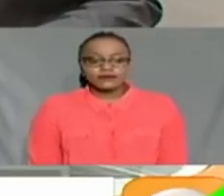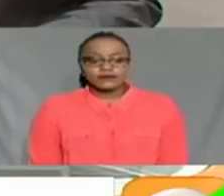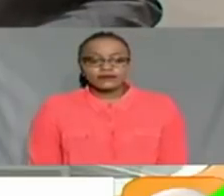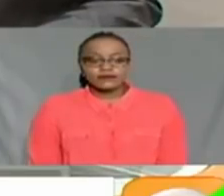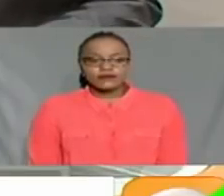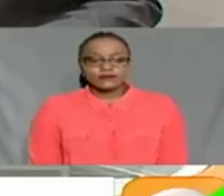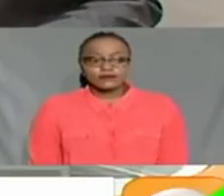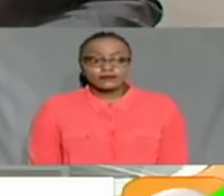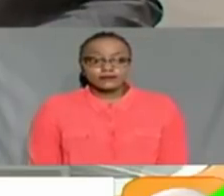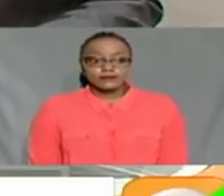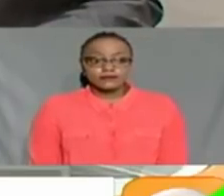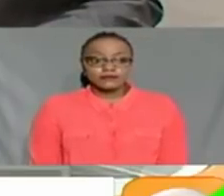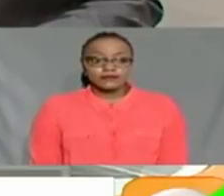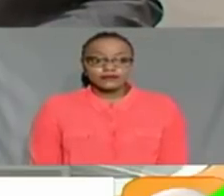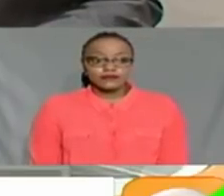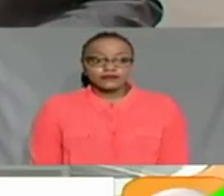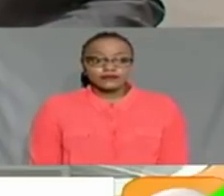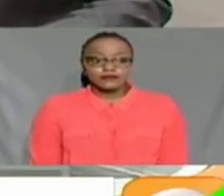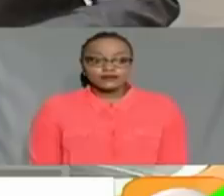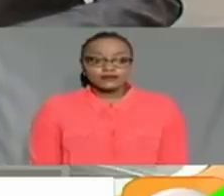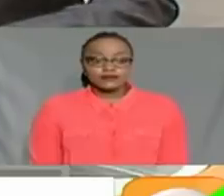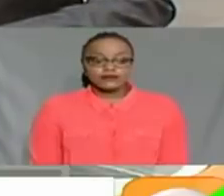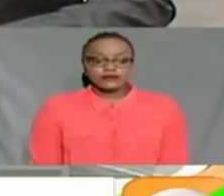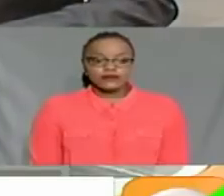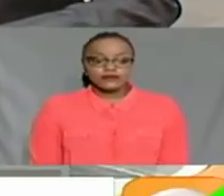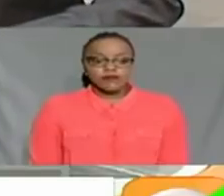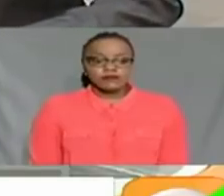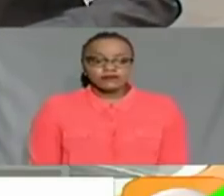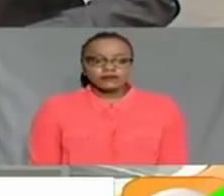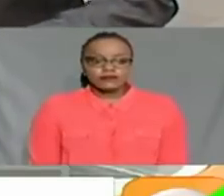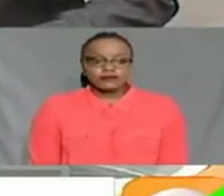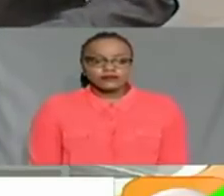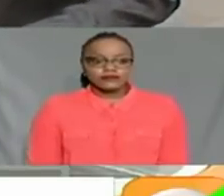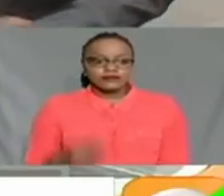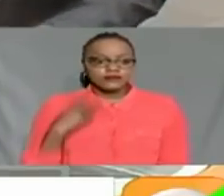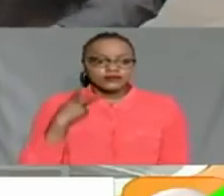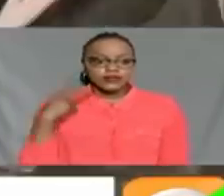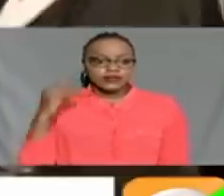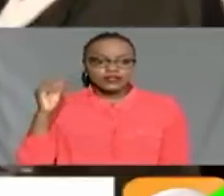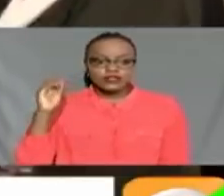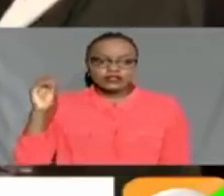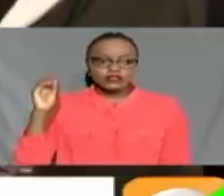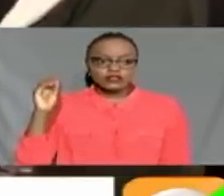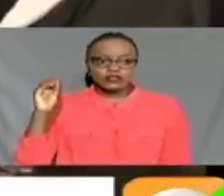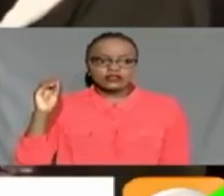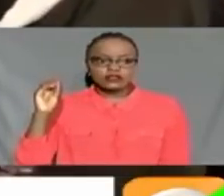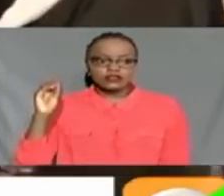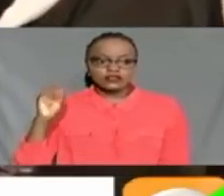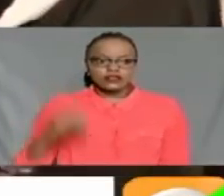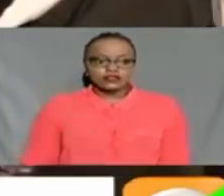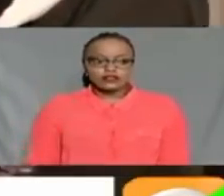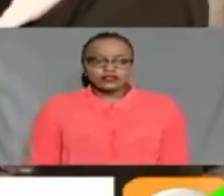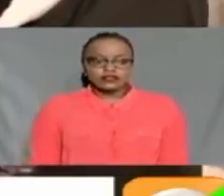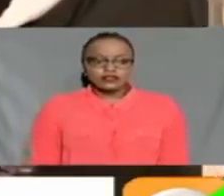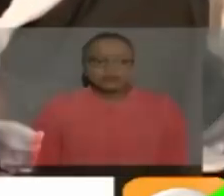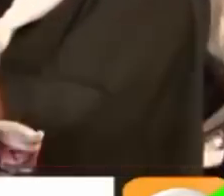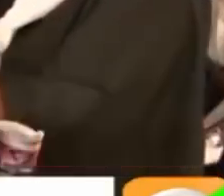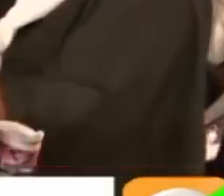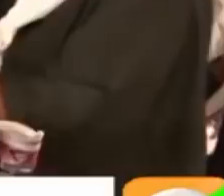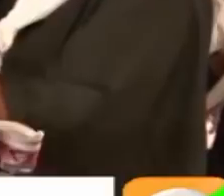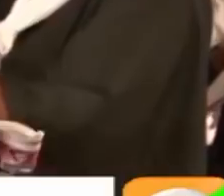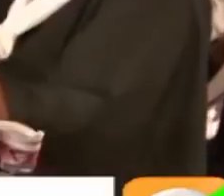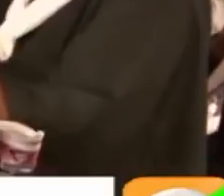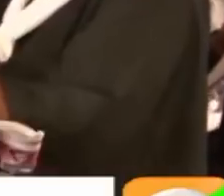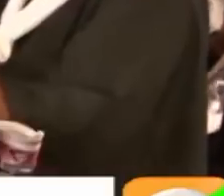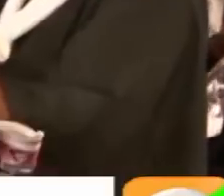idara ya upelelezi kuwakamata wahusika wakuu wa mauaji ya Kenei. As the rich and the due to the